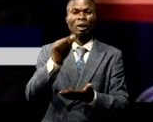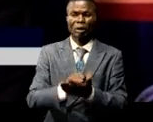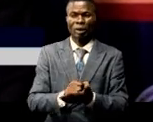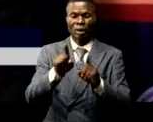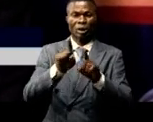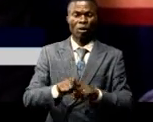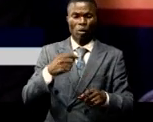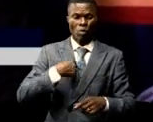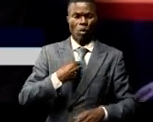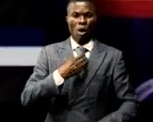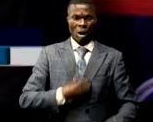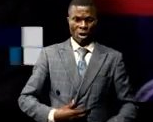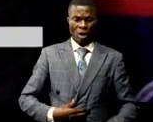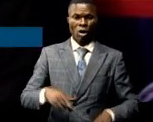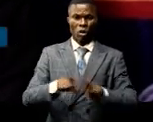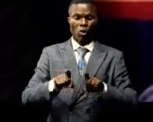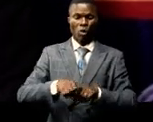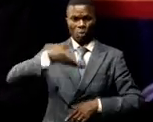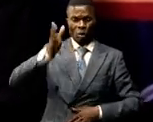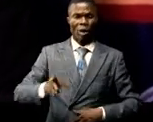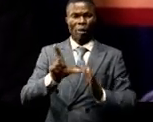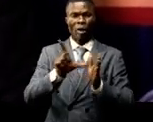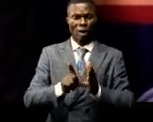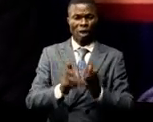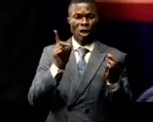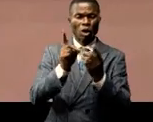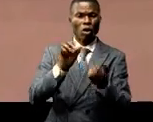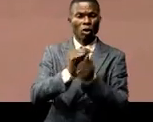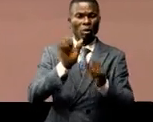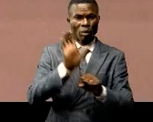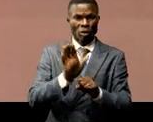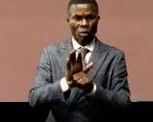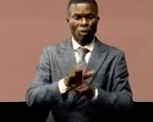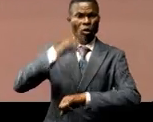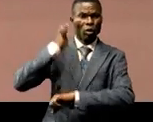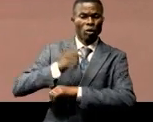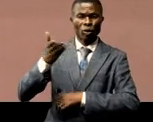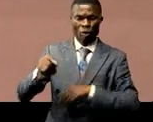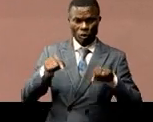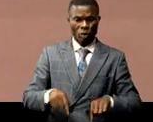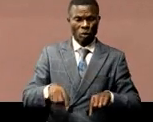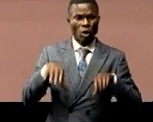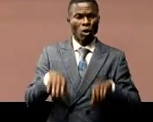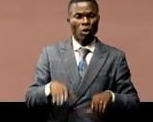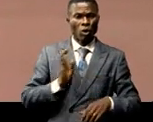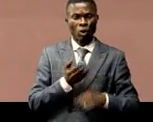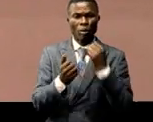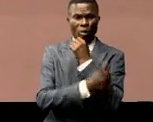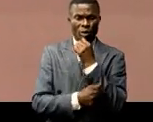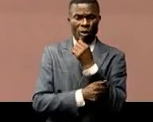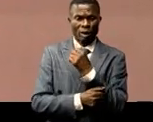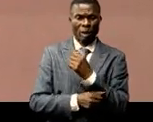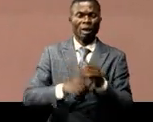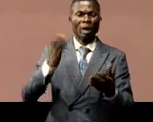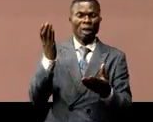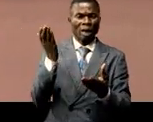avocat. Et en tant que praticien, nous rencontrons beaucoup de problèmes lors de l'administration de la justice. Aujourd'hui au Congo, avoir un titre